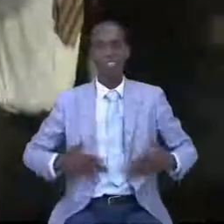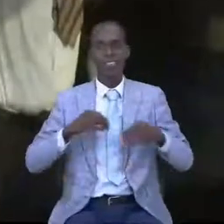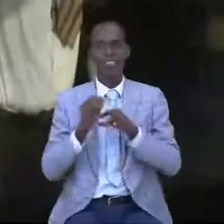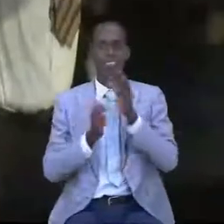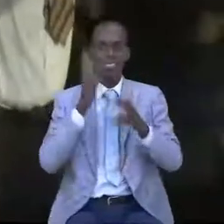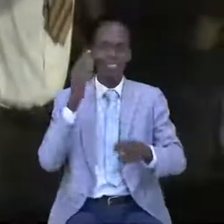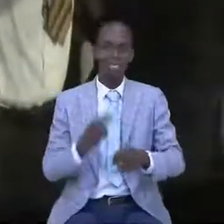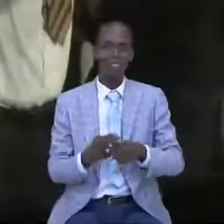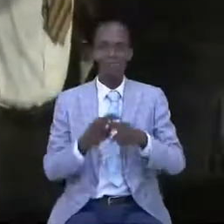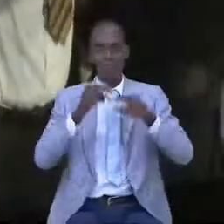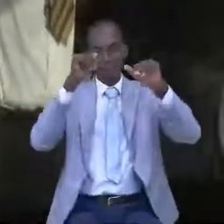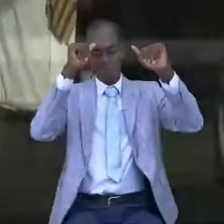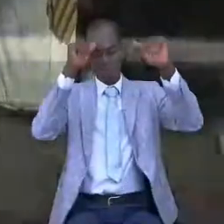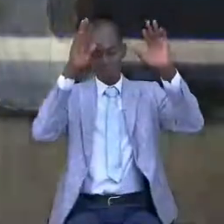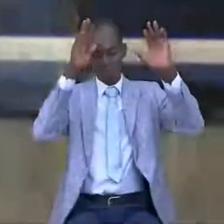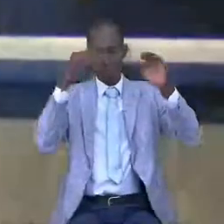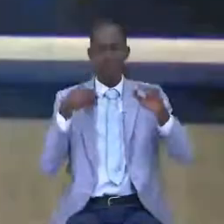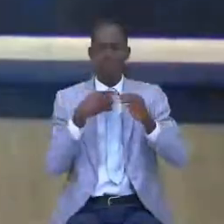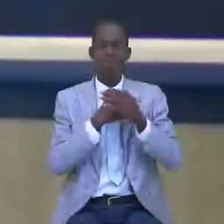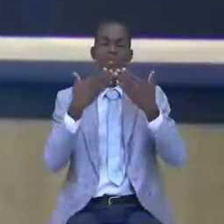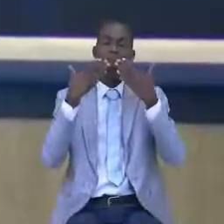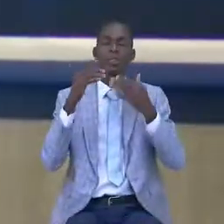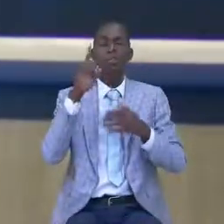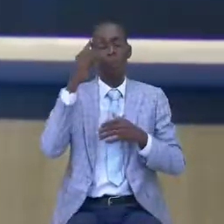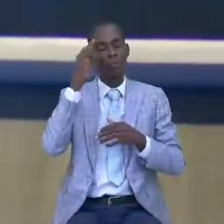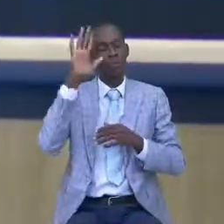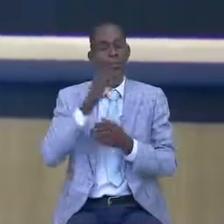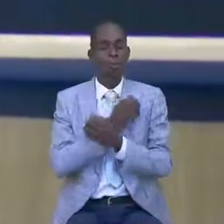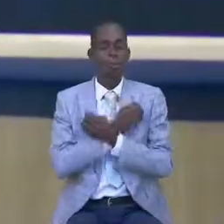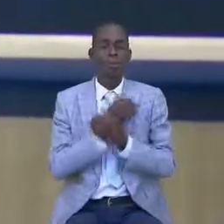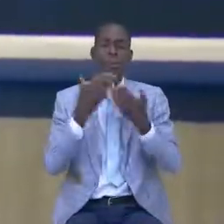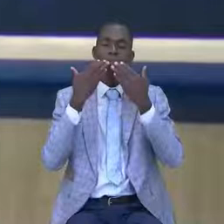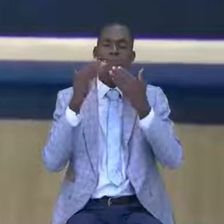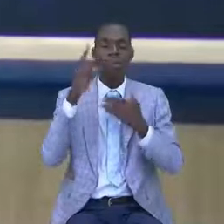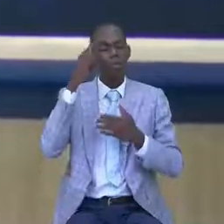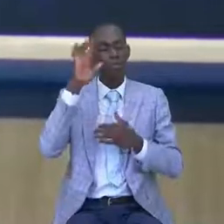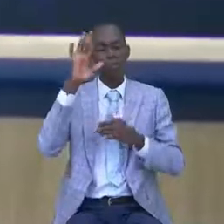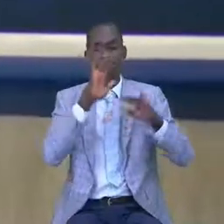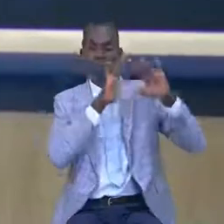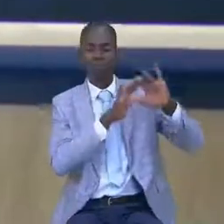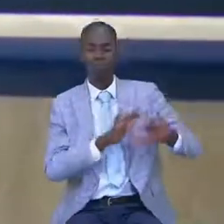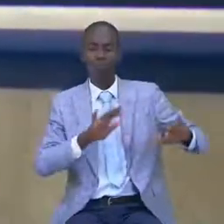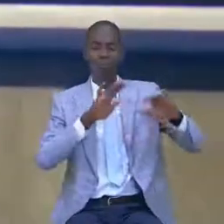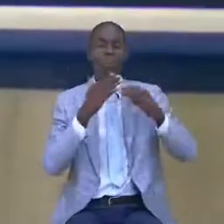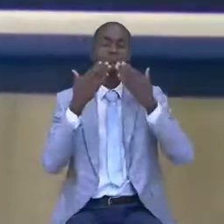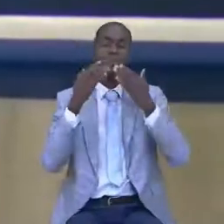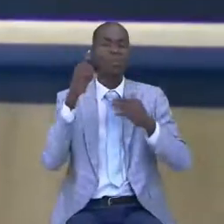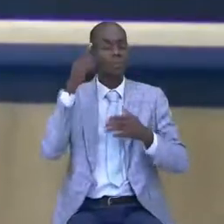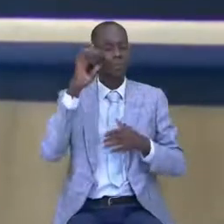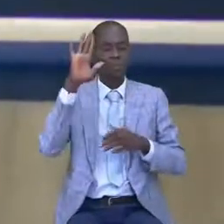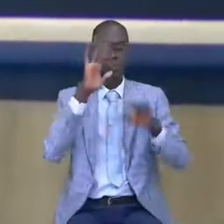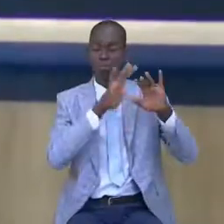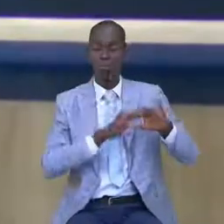Puisse le ciel le confirmer dans votre vie au nom de Jésus-Christ. Père, nous te remercions pour ton